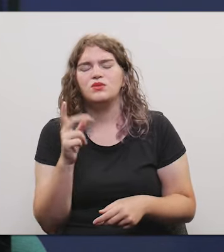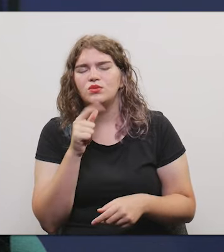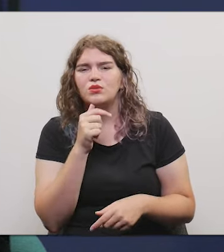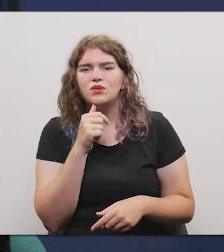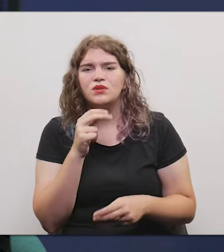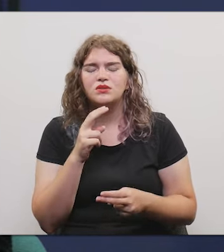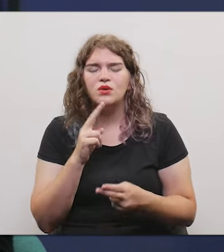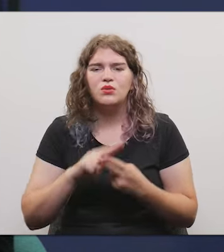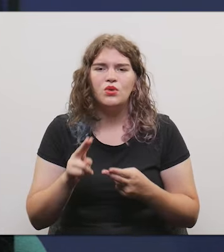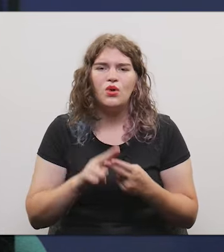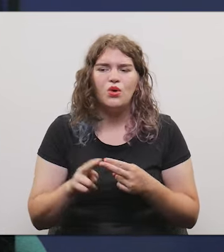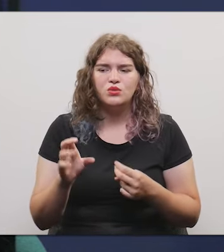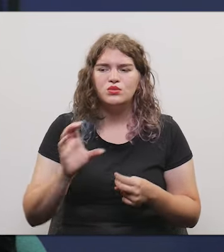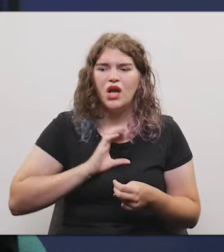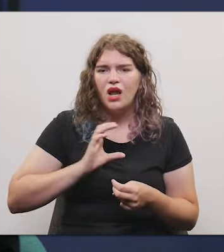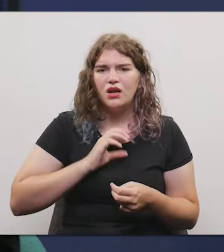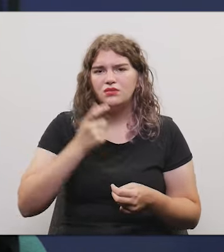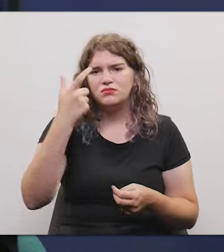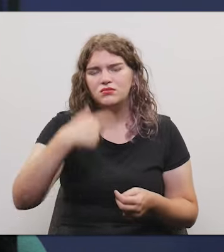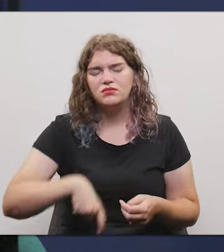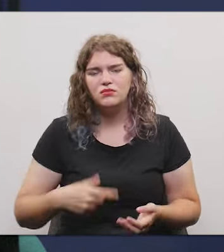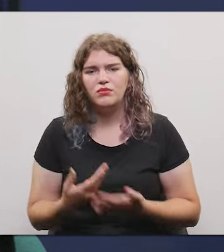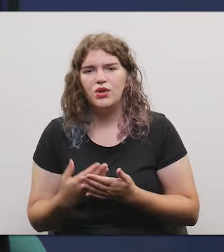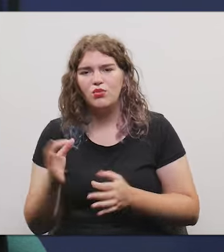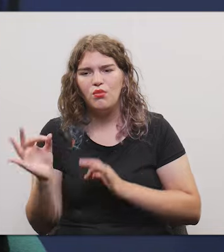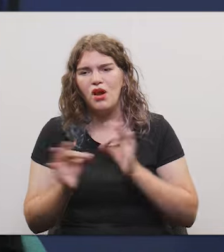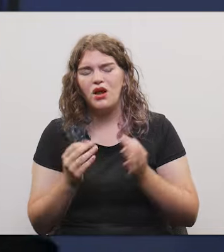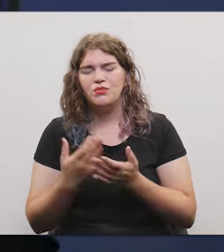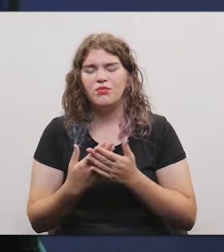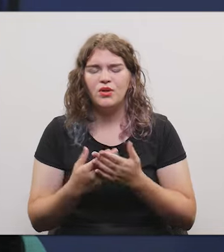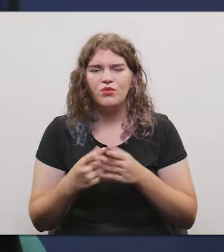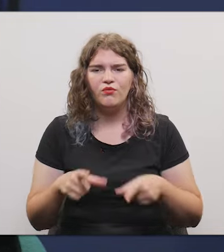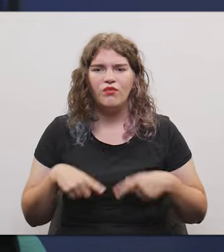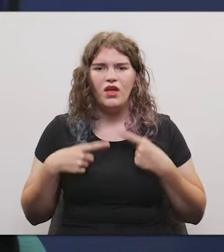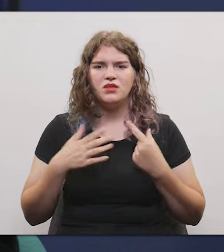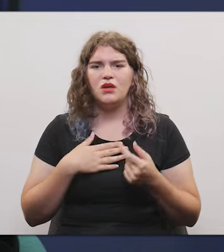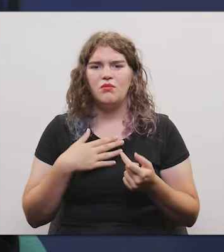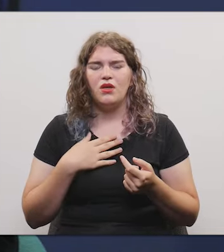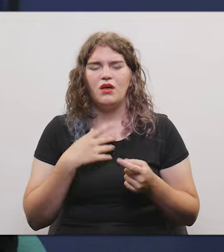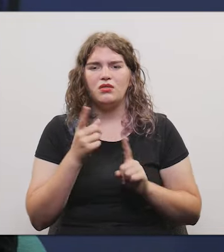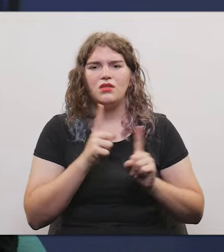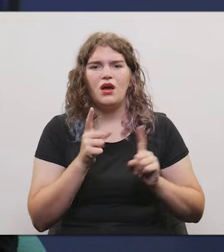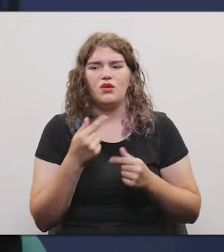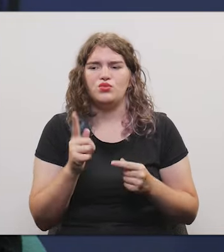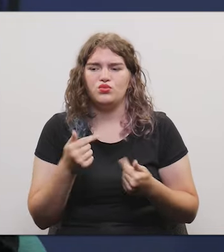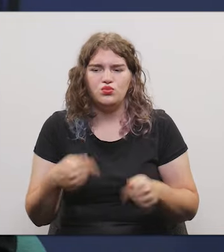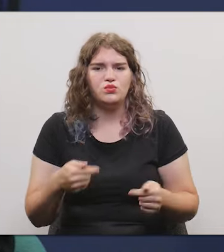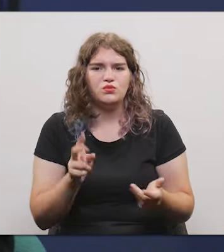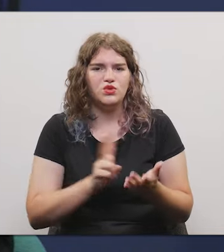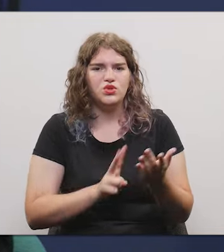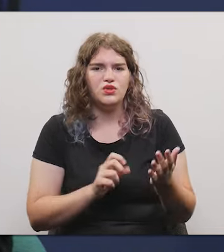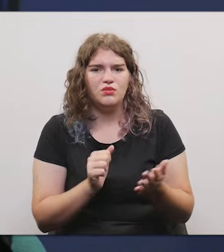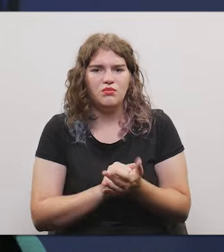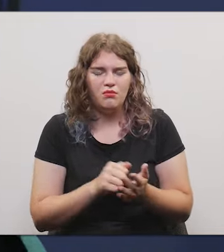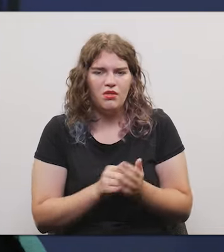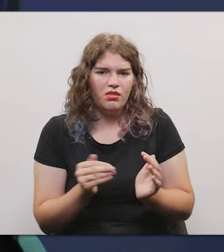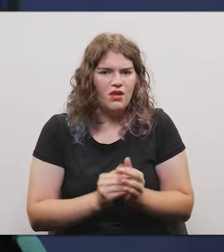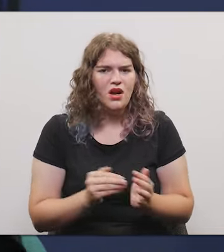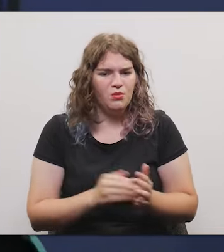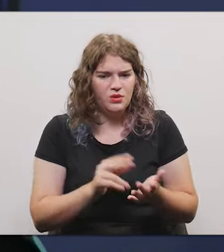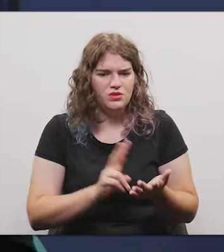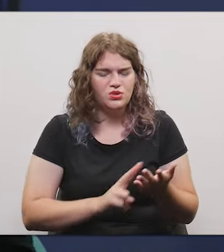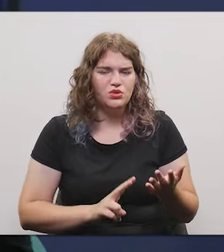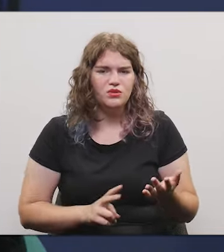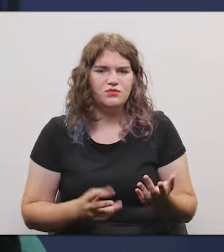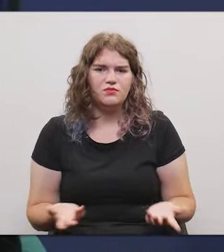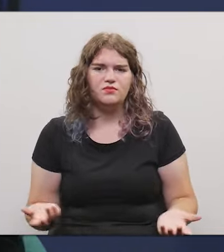cunoști pe Dumnezeu? De unde să-I cunoști caracterul, dacă nu din Biblie? De unde să-I cunosc planurile pe care le are cu privire la viața mea aici pe pământ și după ce